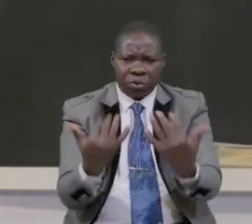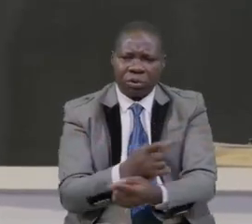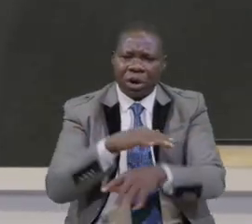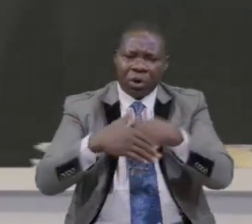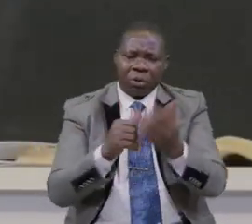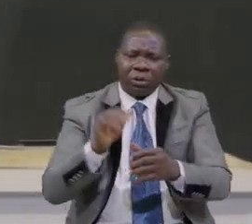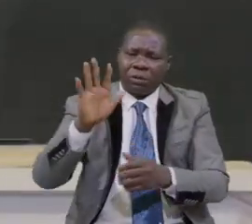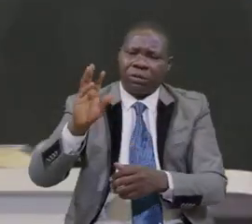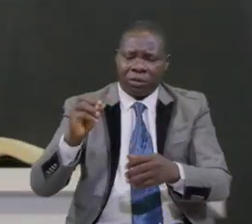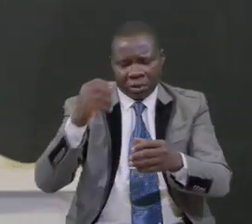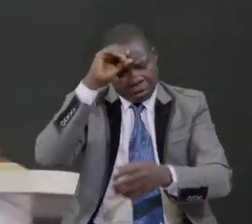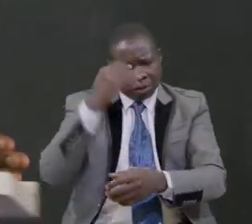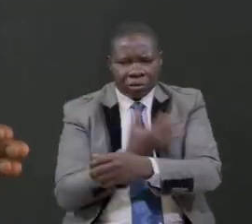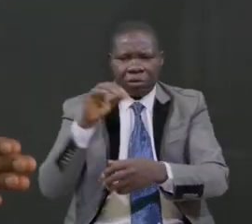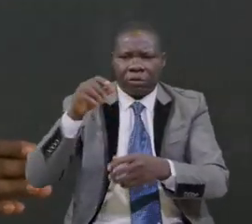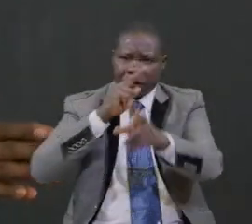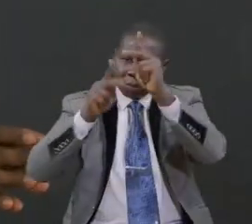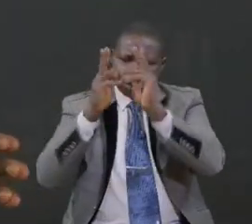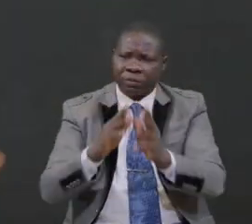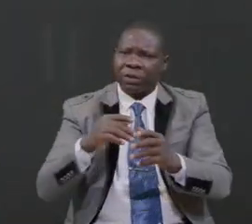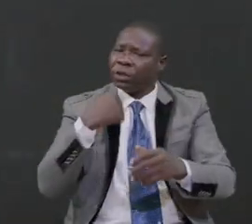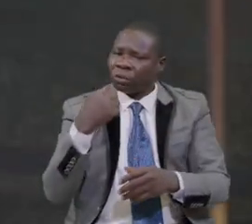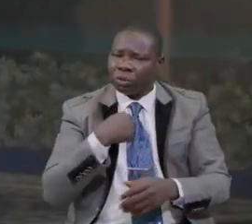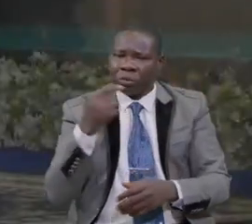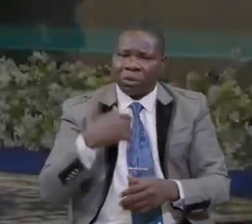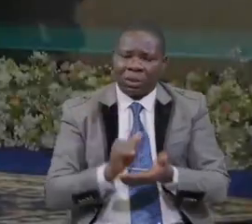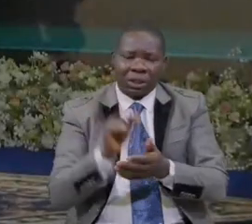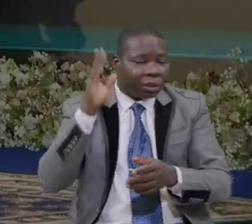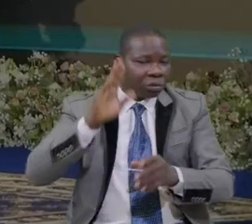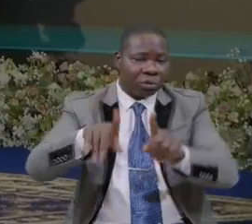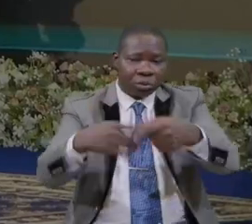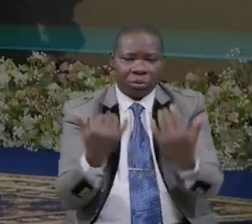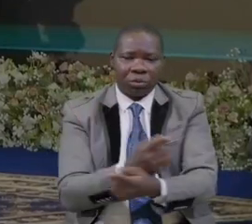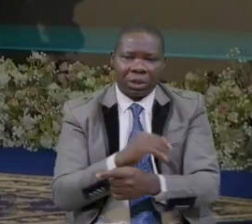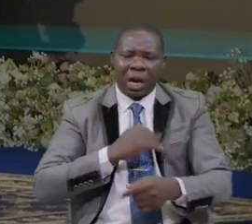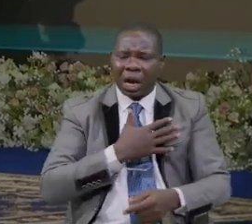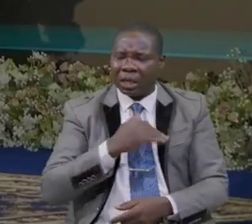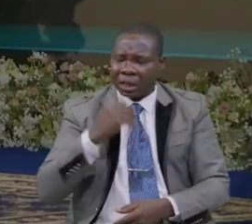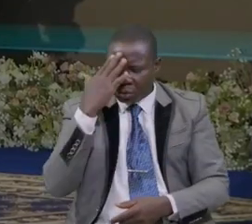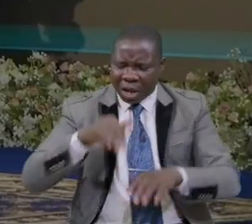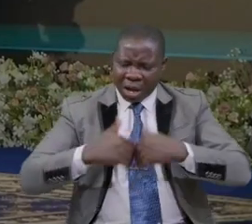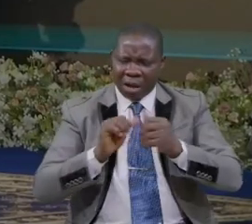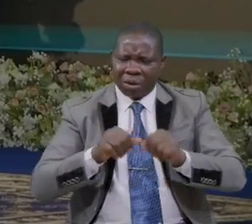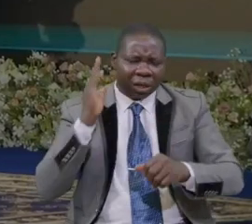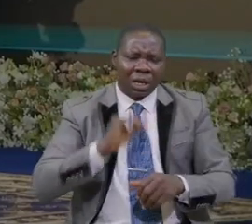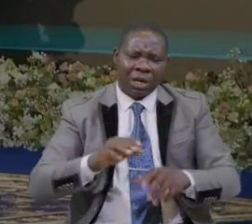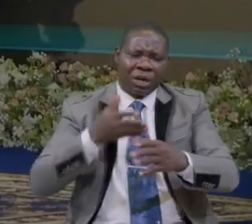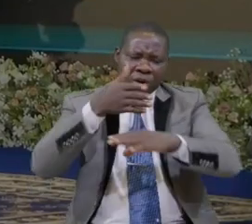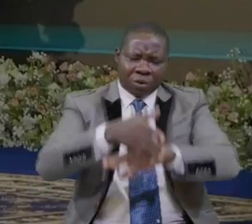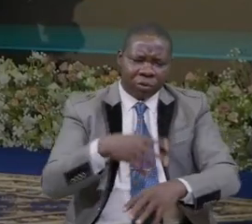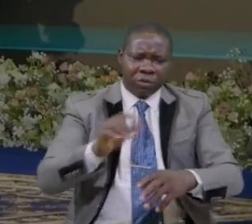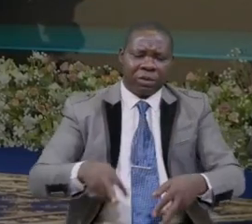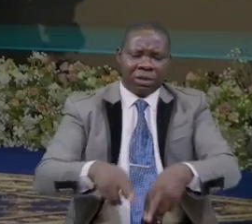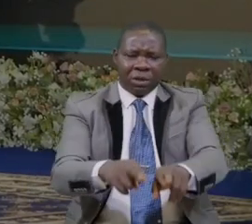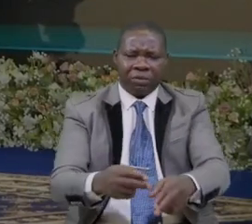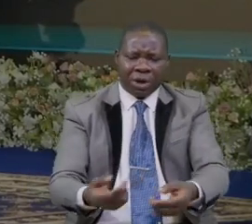partir aujourd'hui. Et je sais. Comment est-ce que je vais revenir pour traverser le Jourdain? Comment est-ce que je vais revenir? Il n'a pas pensé à quoi